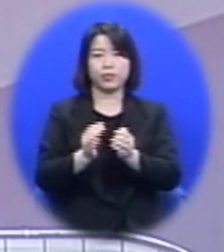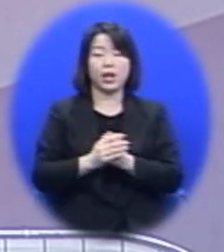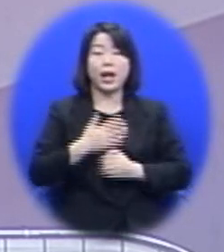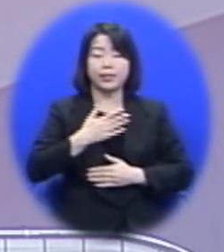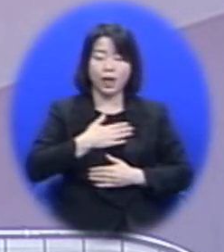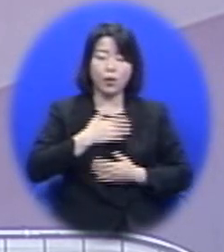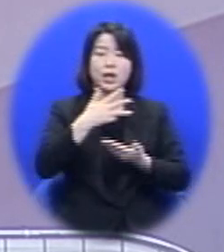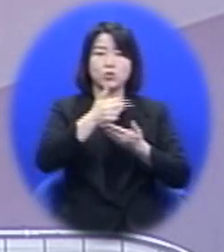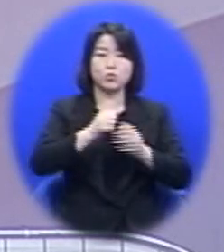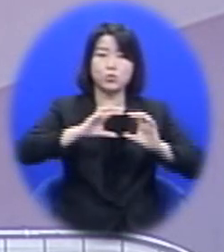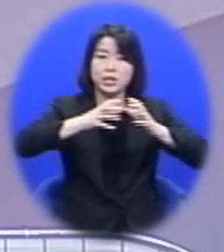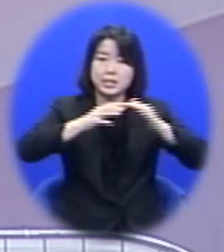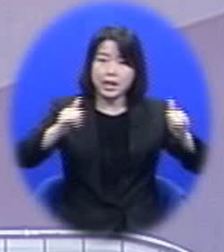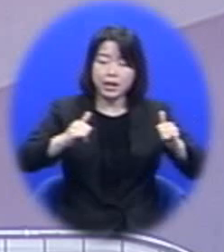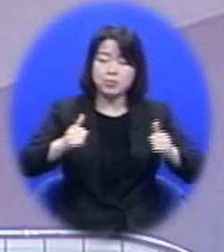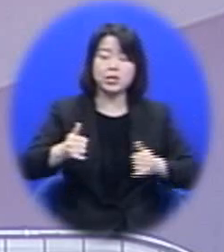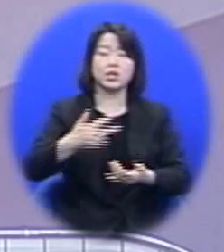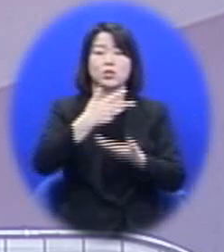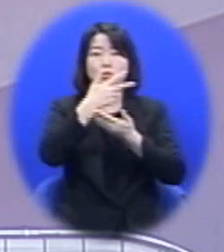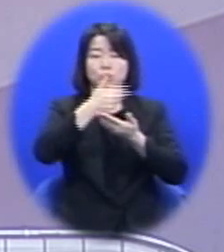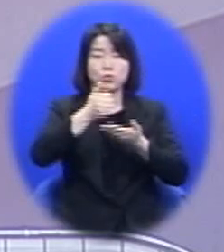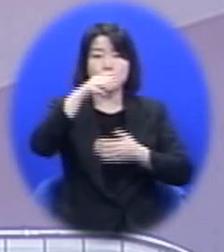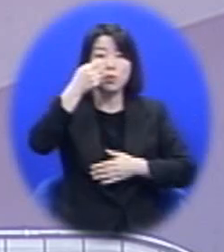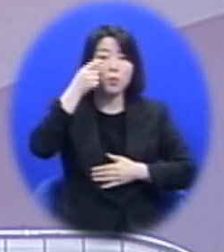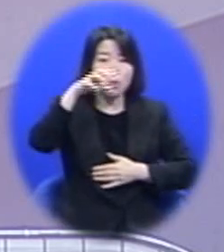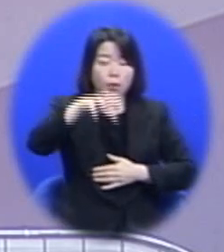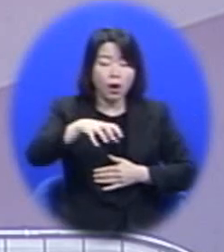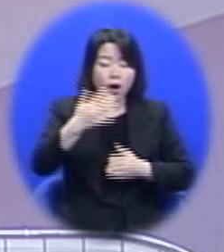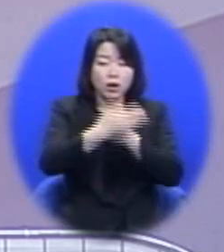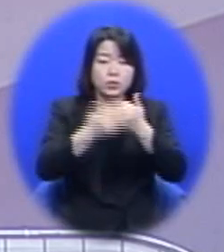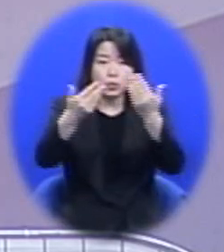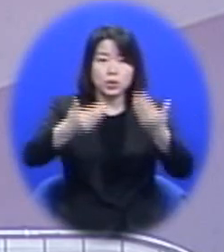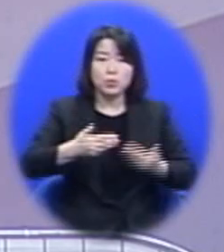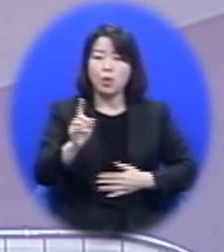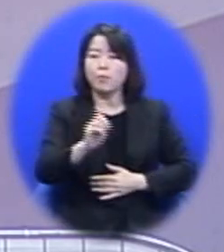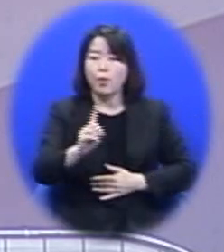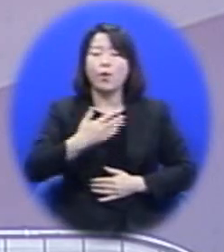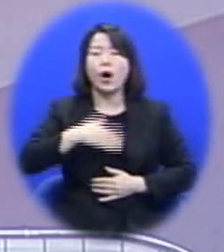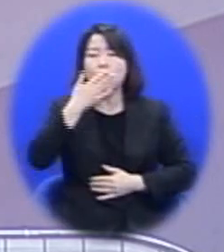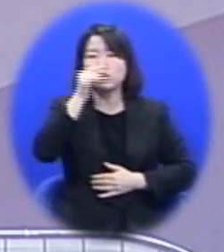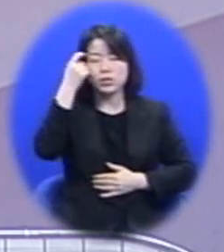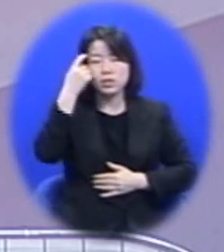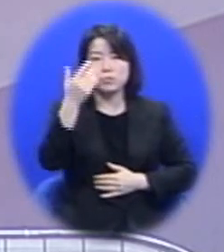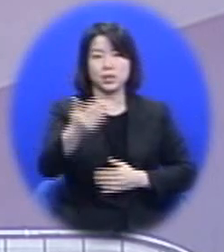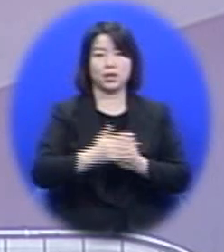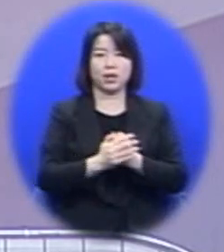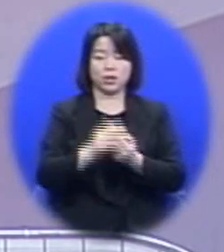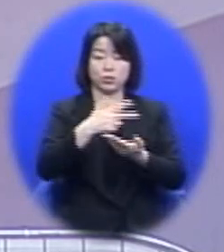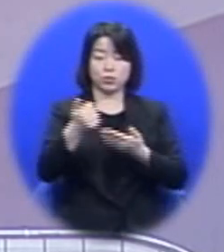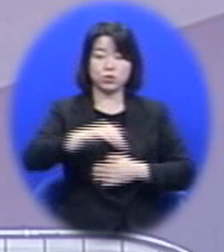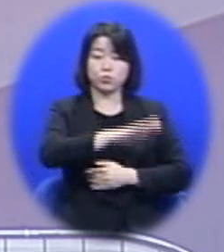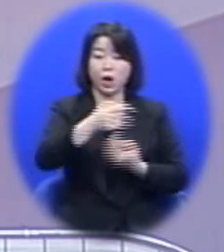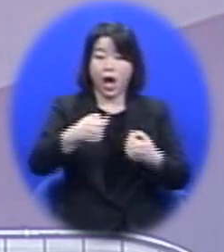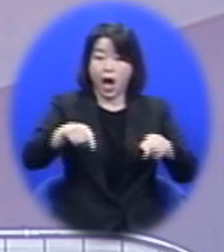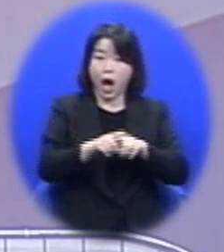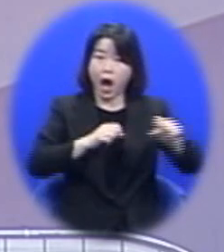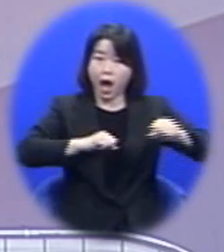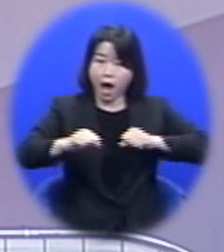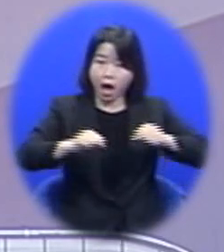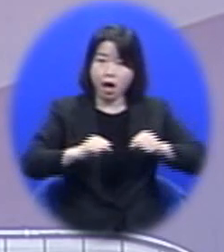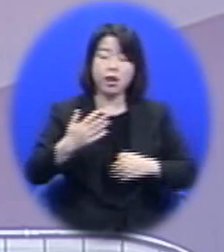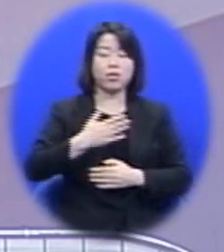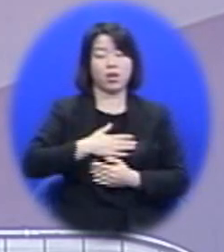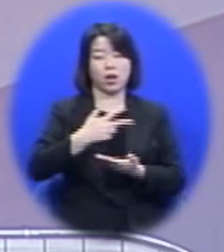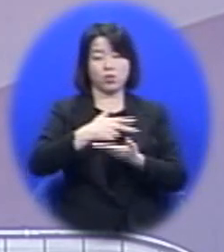나와 주의 백성이 주의 목전에 은총 입은 줄을 무엇으로 알리까? 주께서 우리와 함께 행하심으로 나와 주의